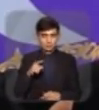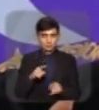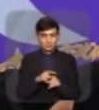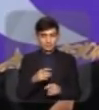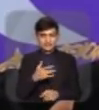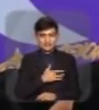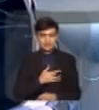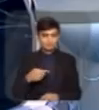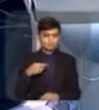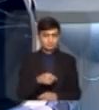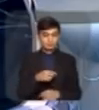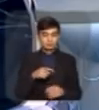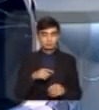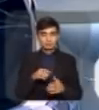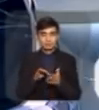попало.